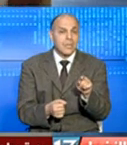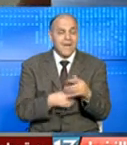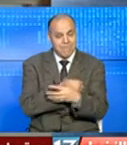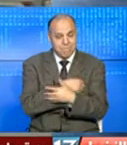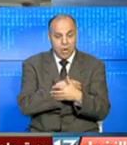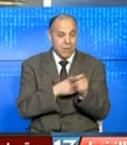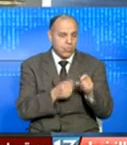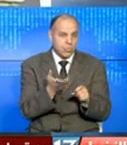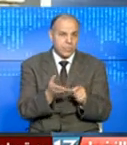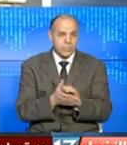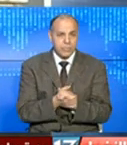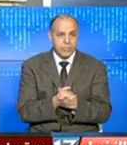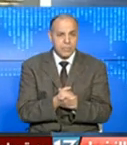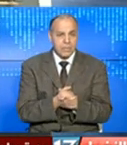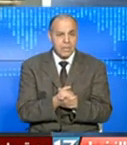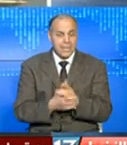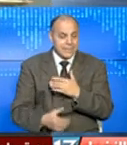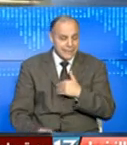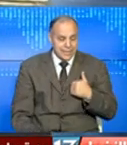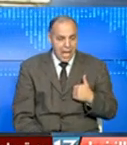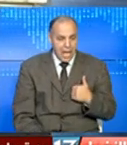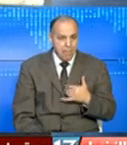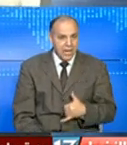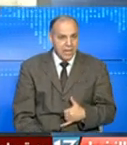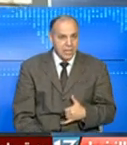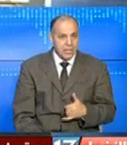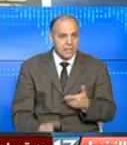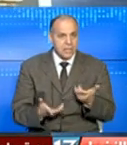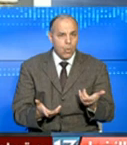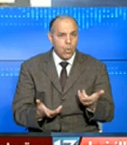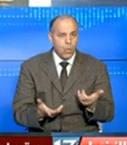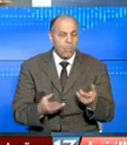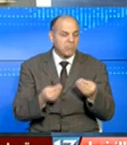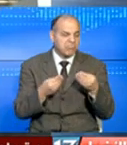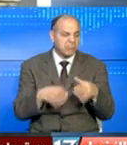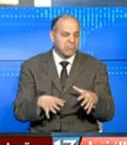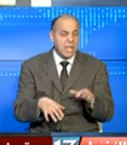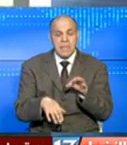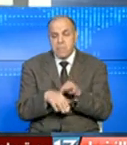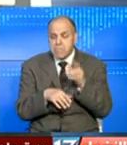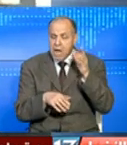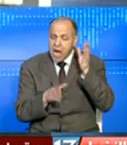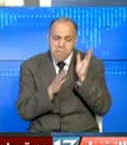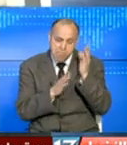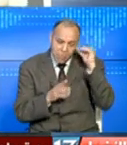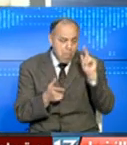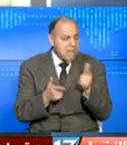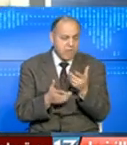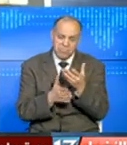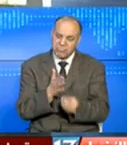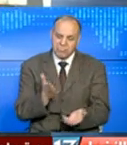الحال منهم. بالنسبة للصحة في حد ذاتها تعبة، فما بالك طب الاختصاص